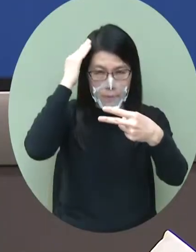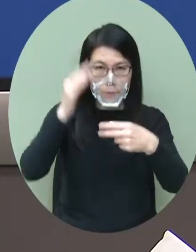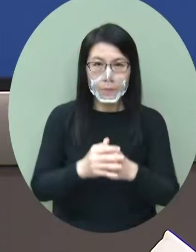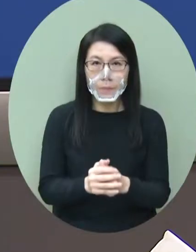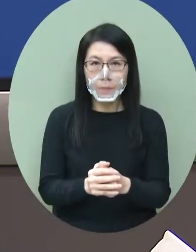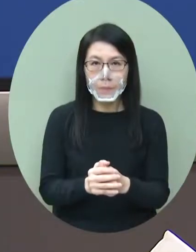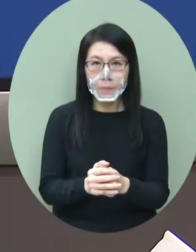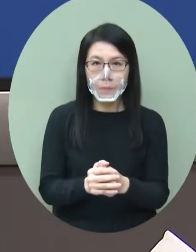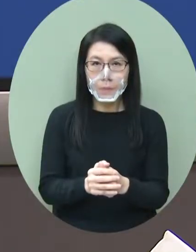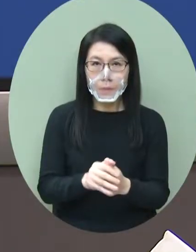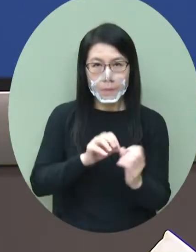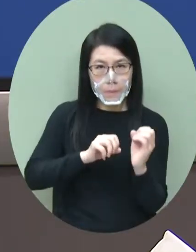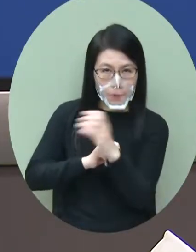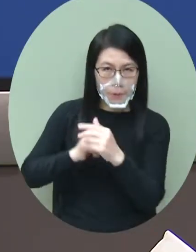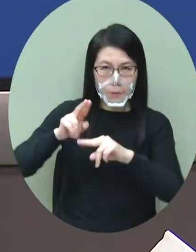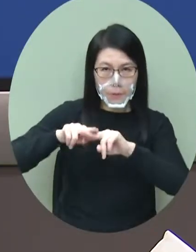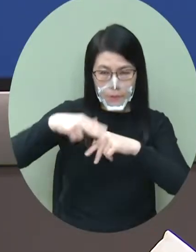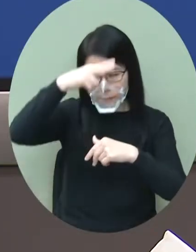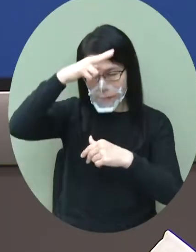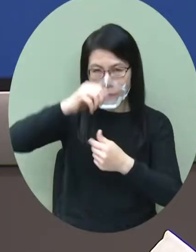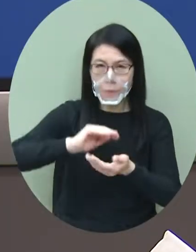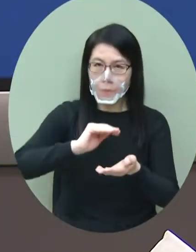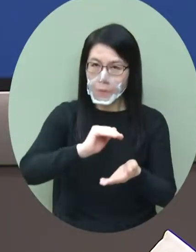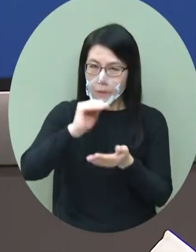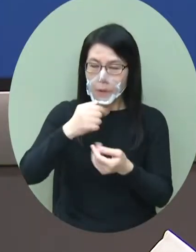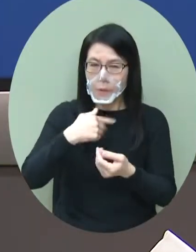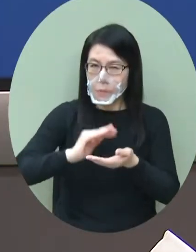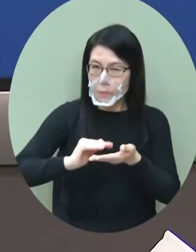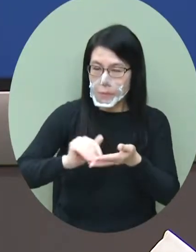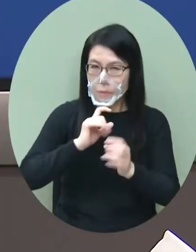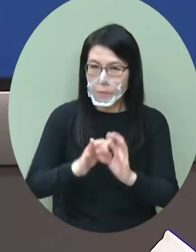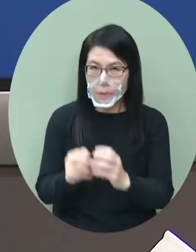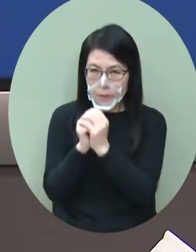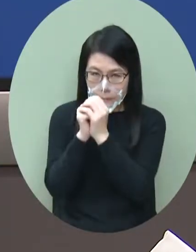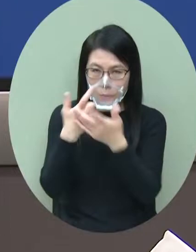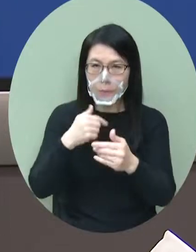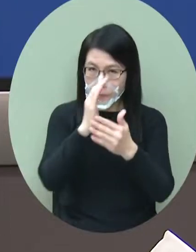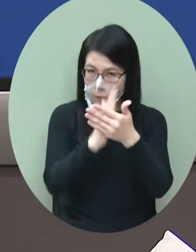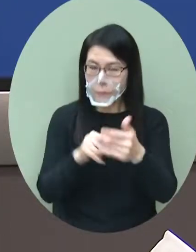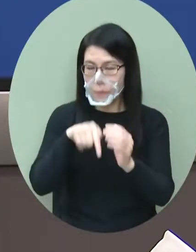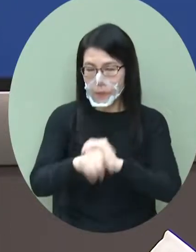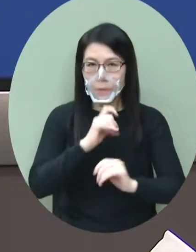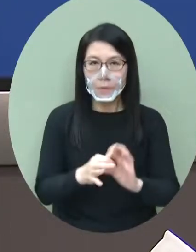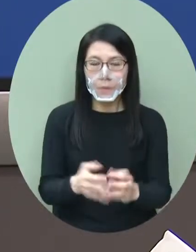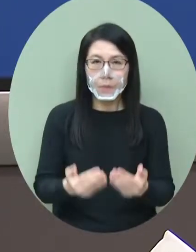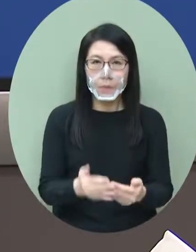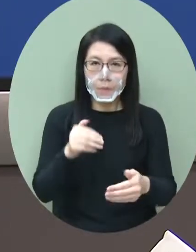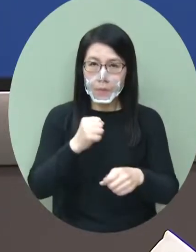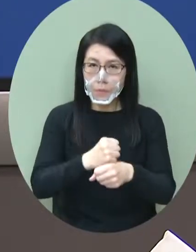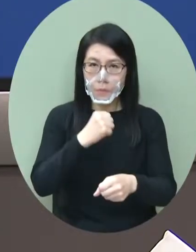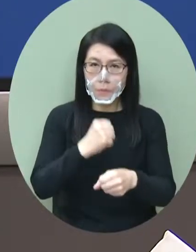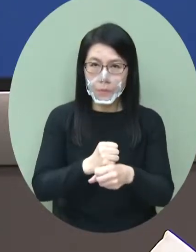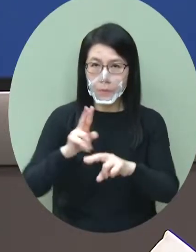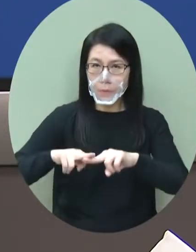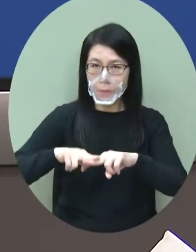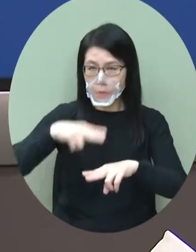2月初，我向中央提出的非常具体的请求的其中一个部分。在这个方面的